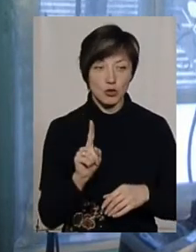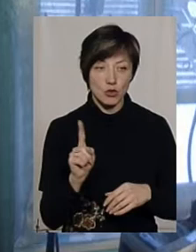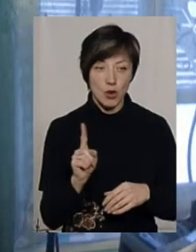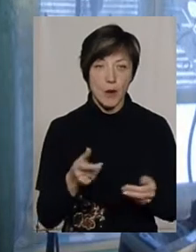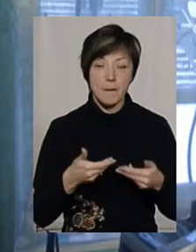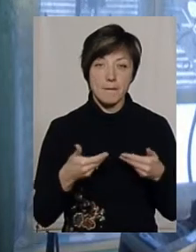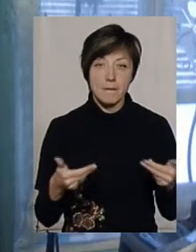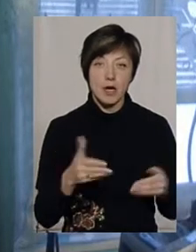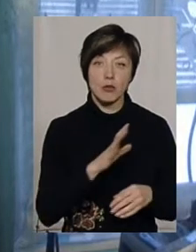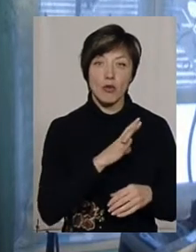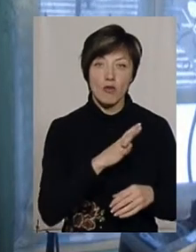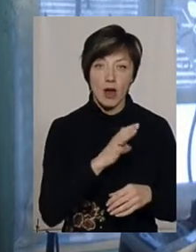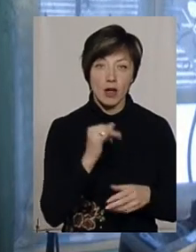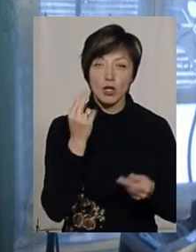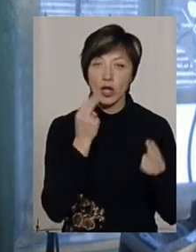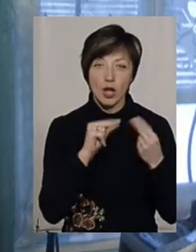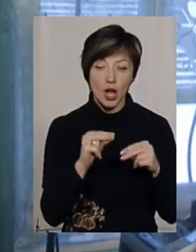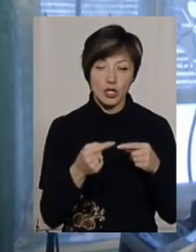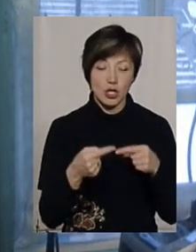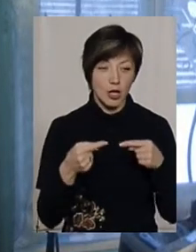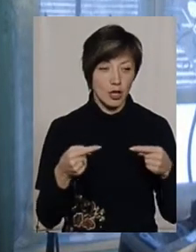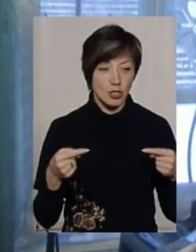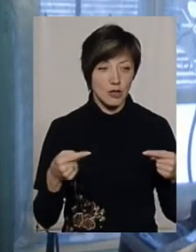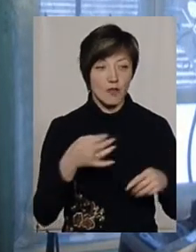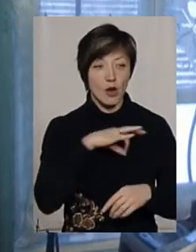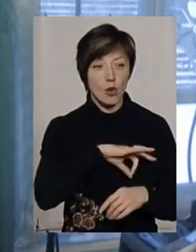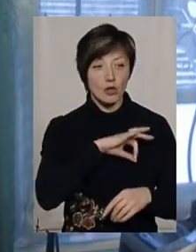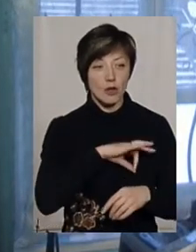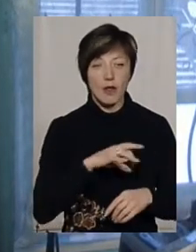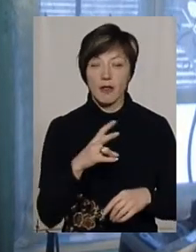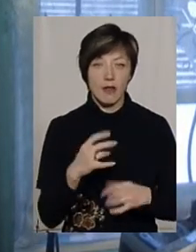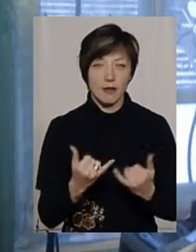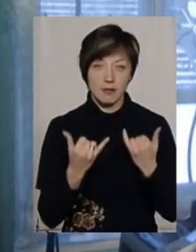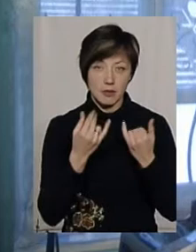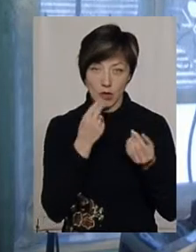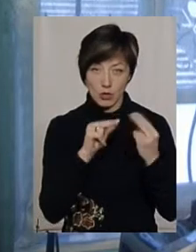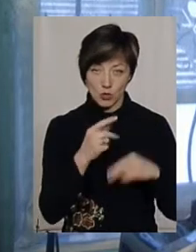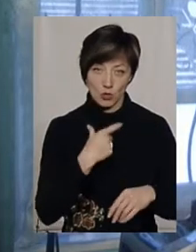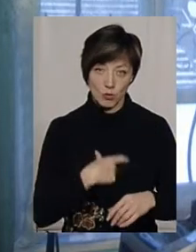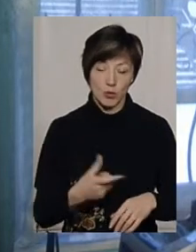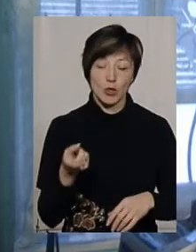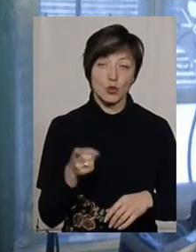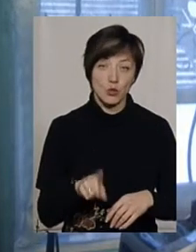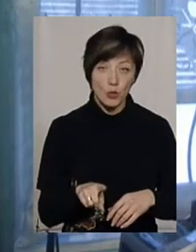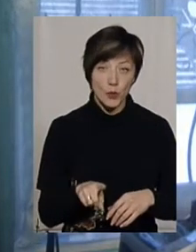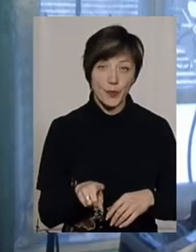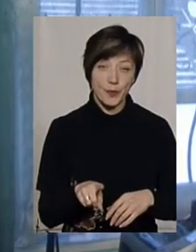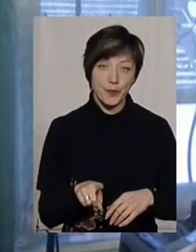ми, буває, і найкращі речі використовуємо не на користь собі. Тому